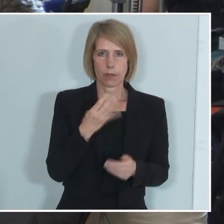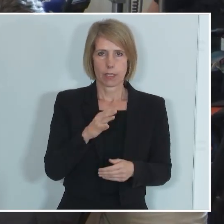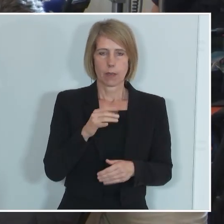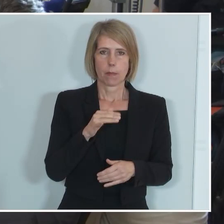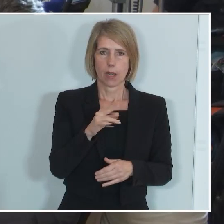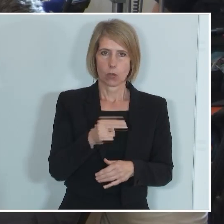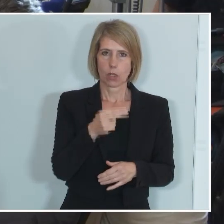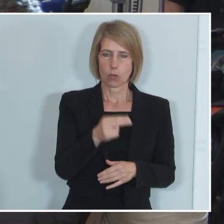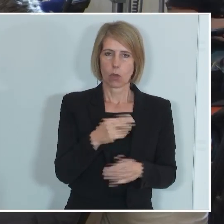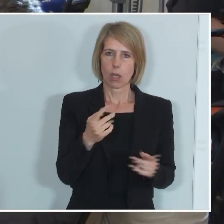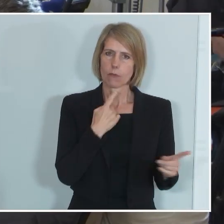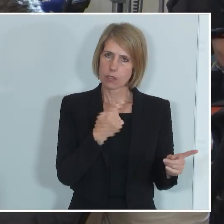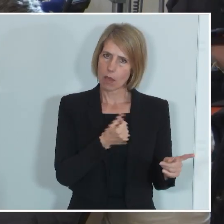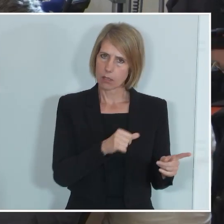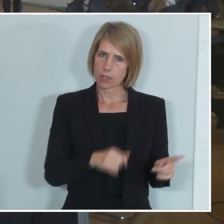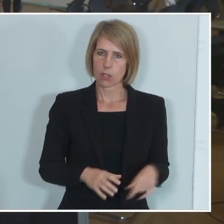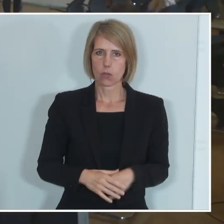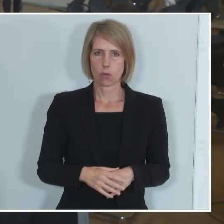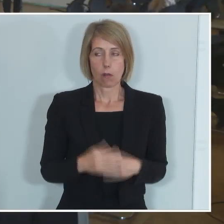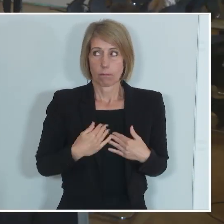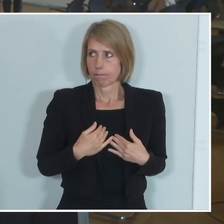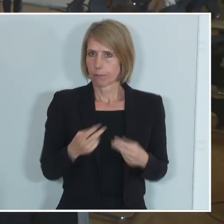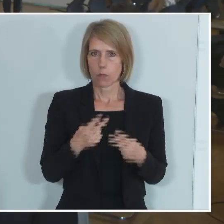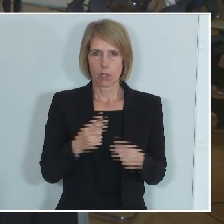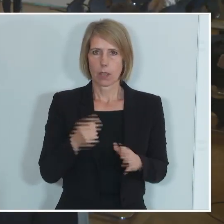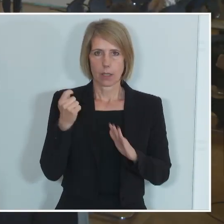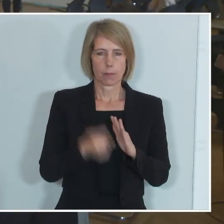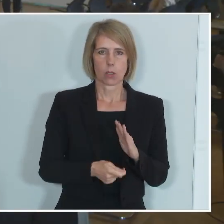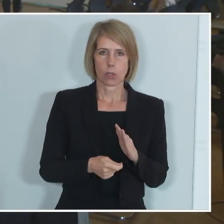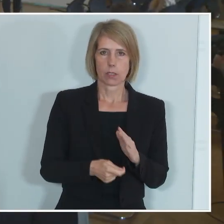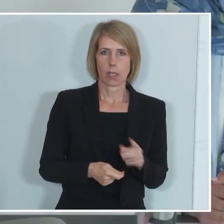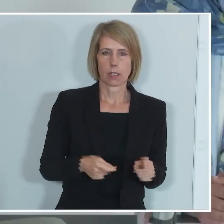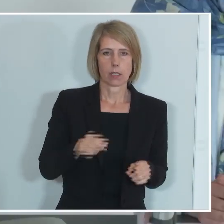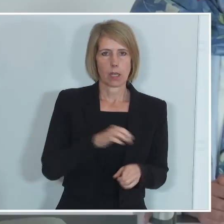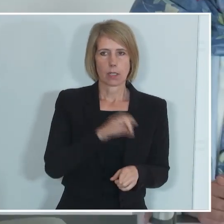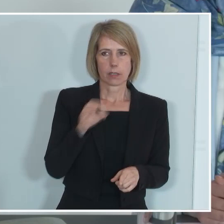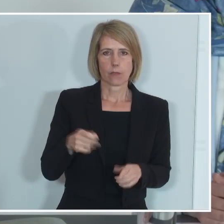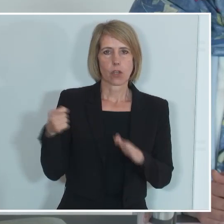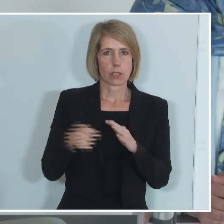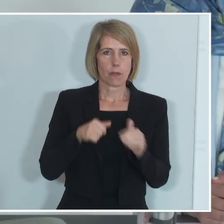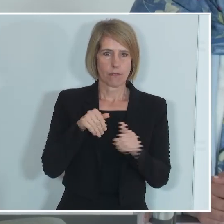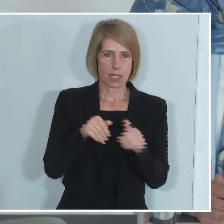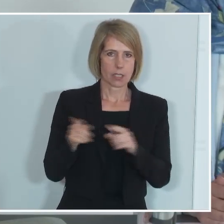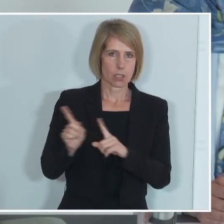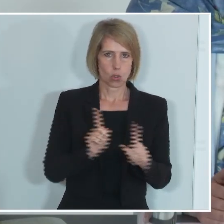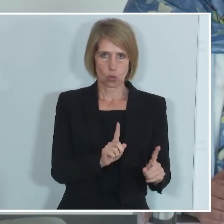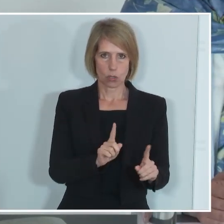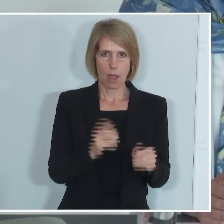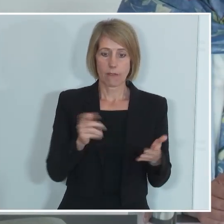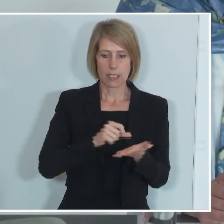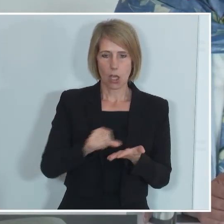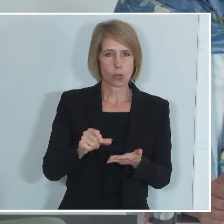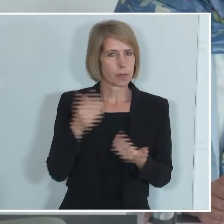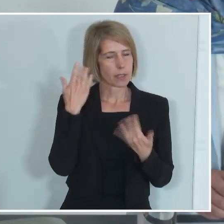Ihr Kommentar dazu? Ich kann das nicht beurteilen, weil für die COFAG das Finanzministerium zuständig ist. Ich weiß nicht, was ausbezahlt wurde. Es